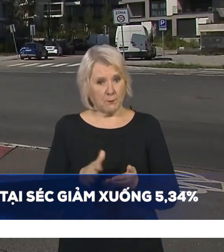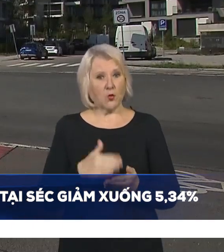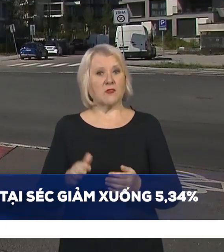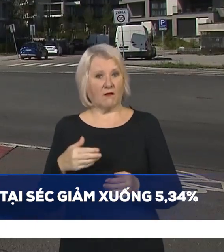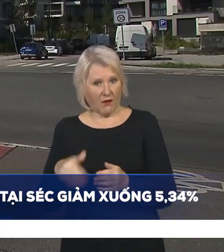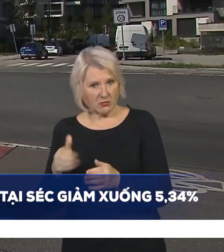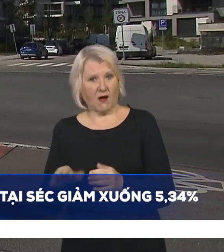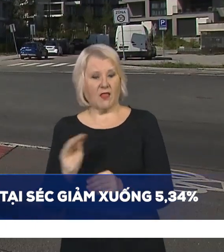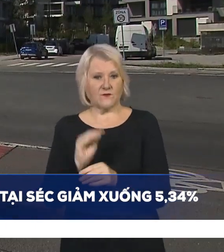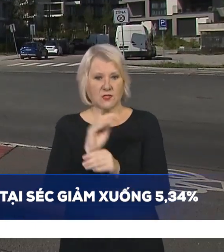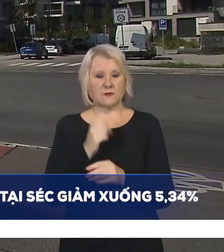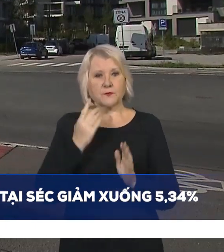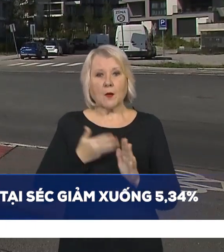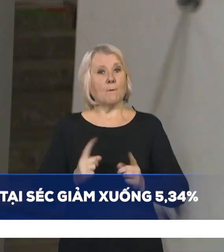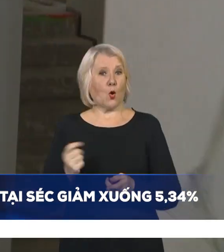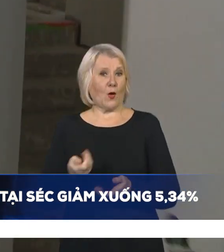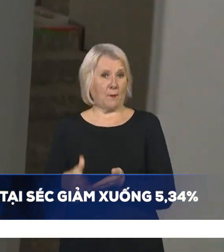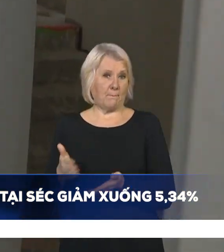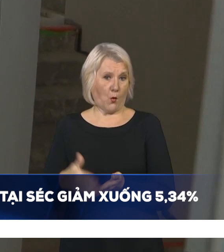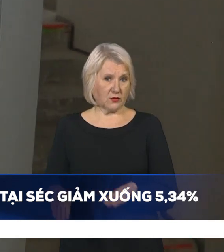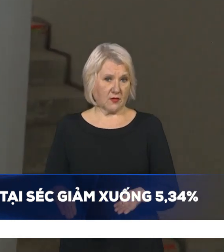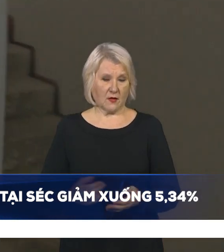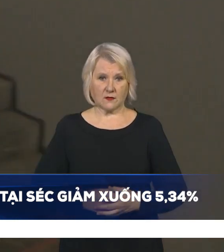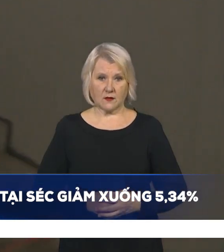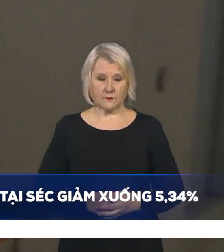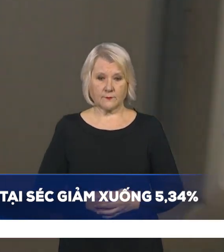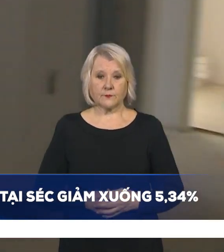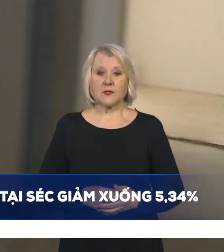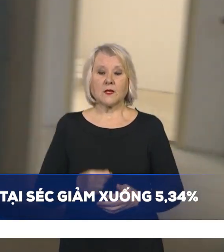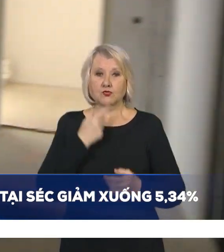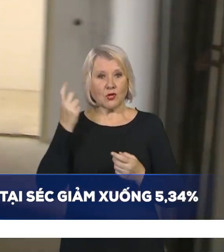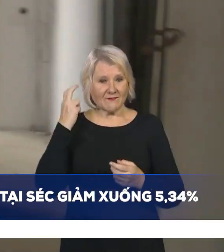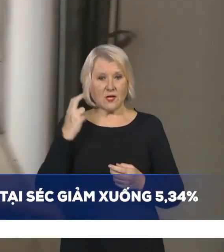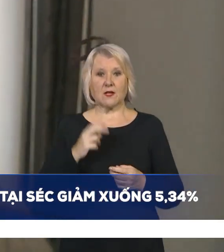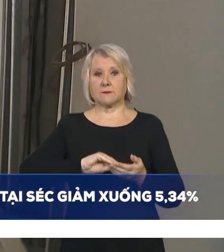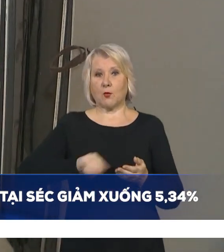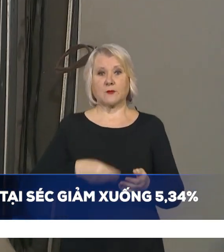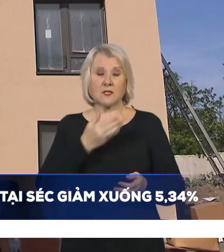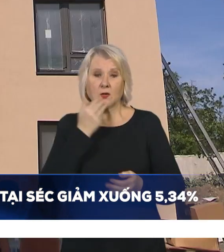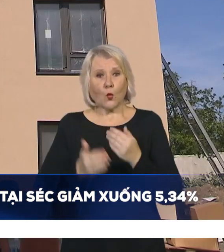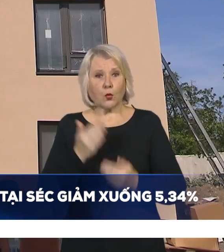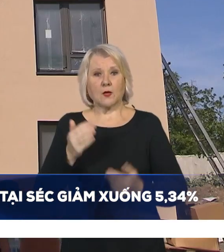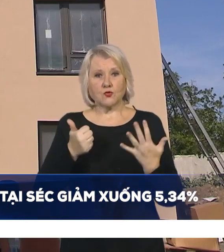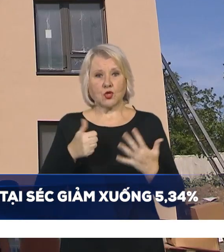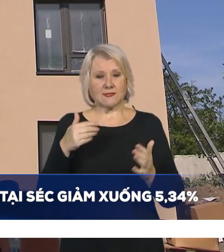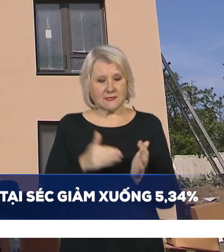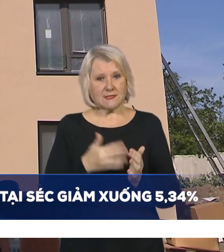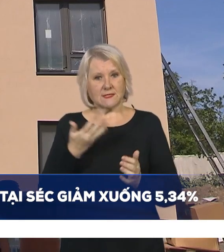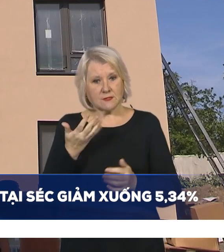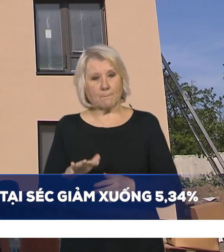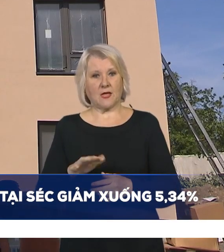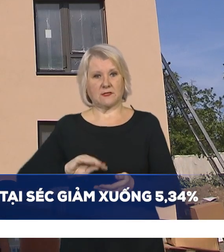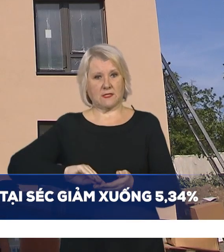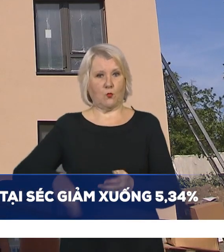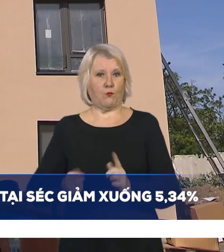chấp trị giá 3,5 triệu korun, đã được thỏa thuận lên tới 80% giá trị ước tính của tài sản, với thời gian đáo hạn 25 năm và lãi suất cho mới